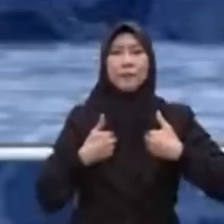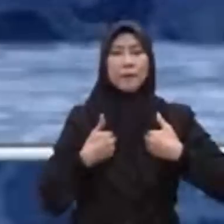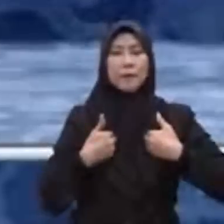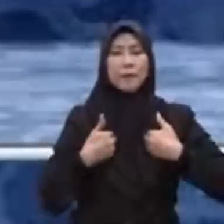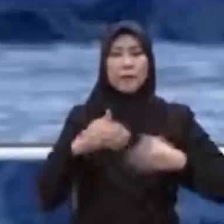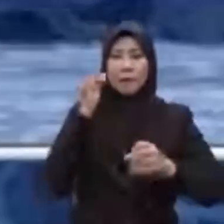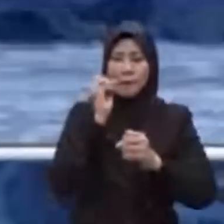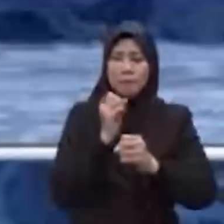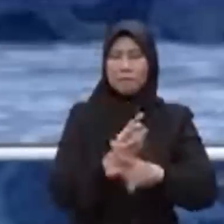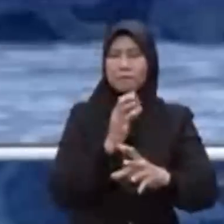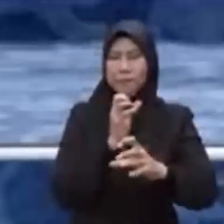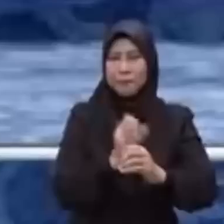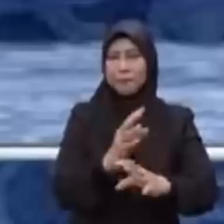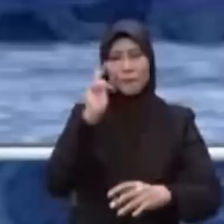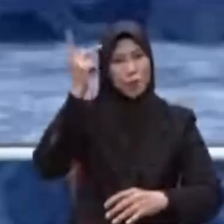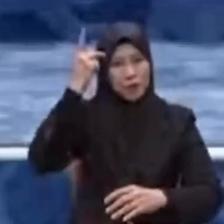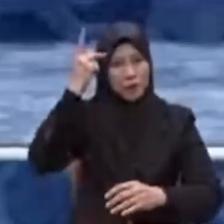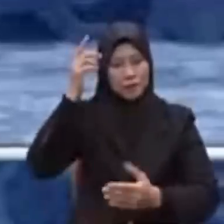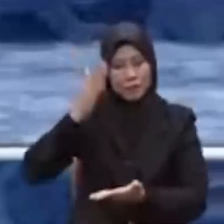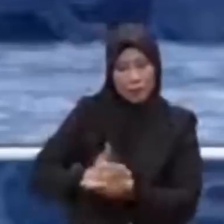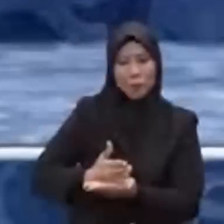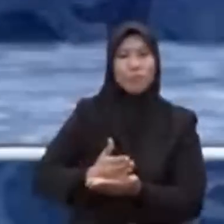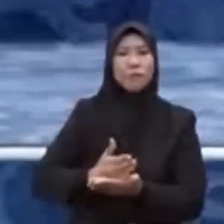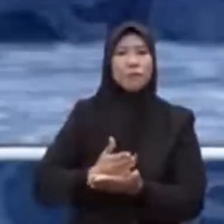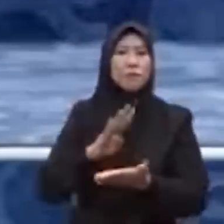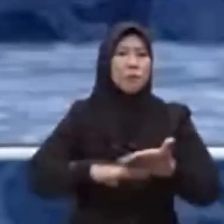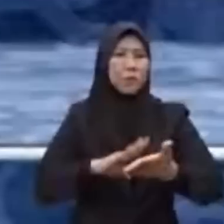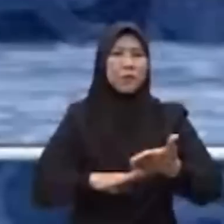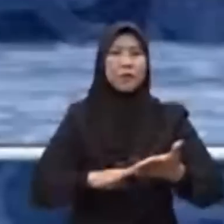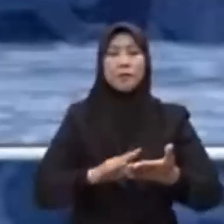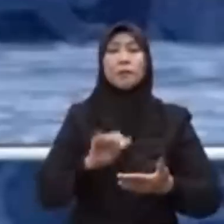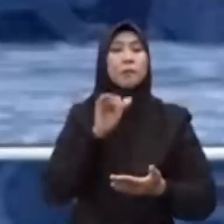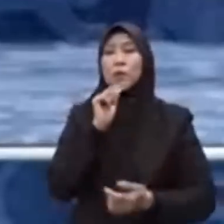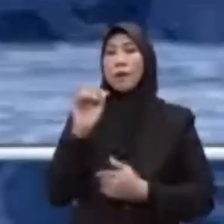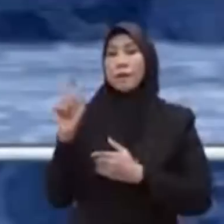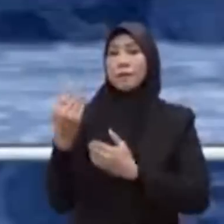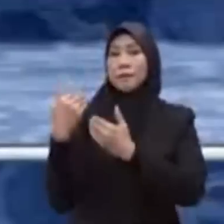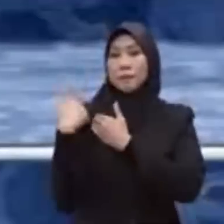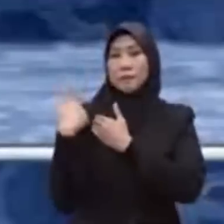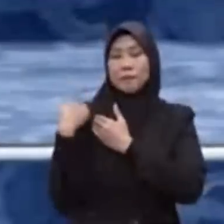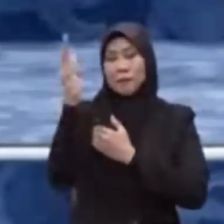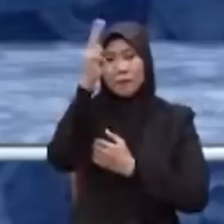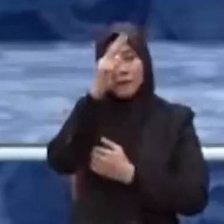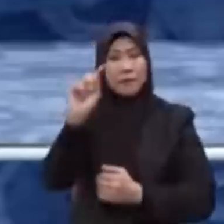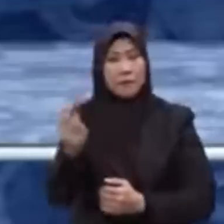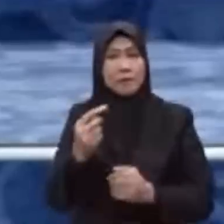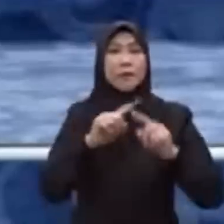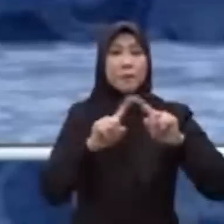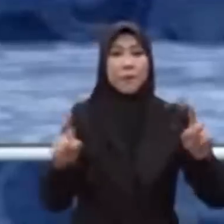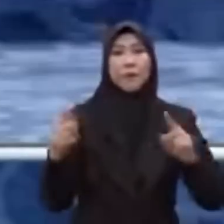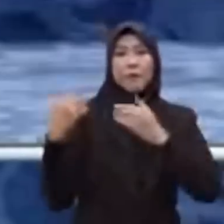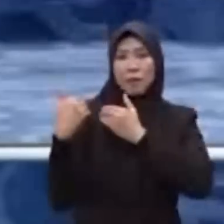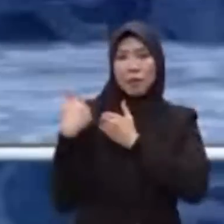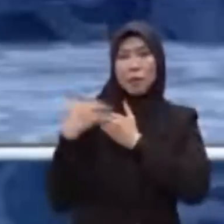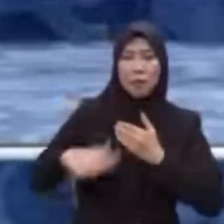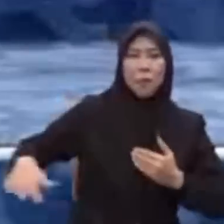Azam politik untuk memberantas bahwa ini bukan hanya tanggung jawab tetapi tanggung jawab